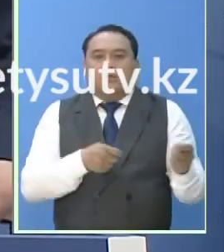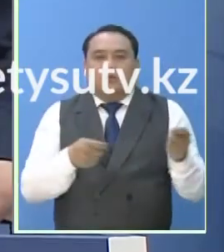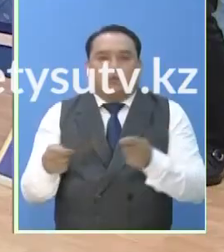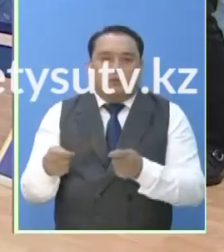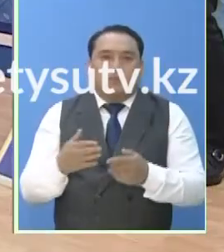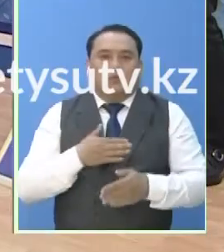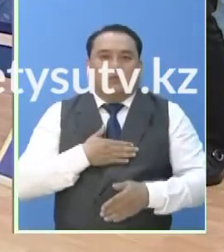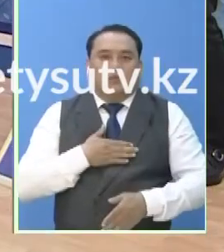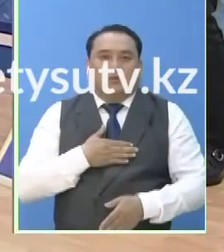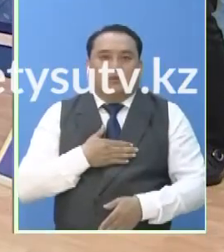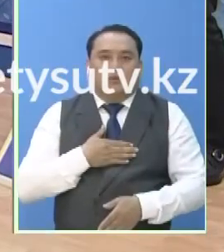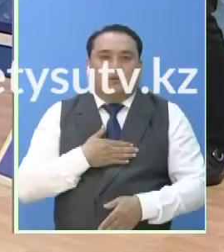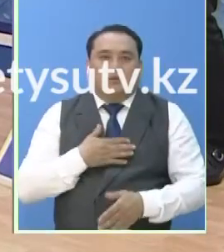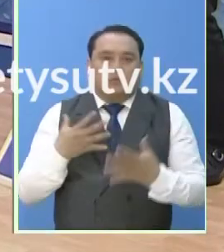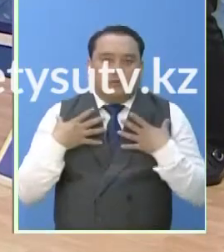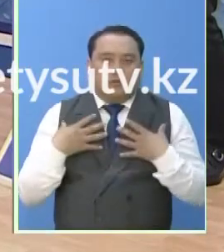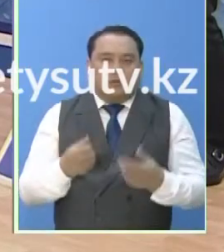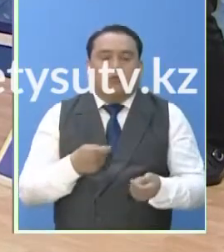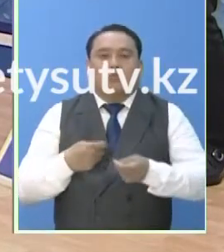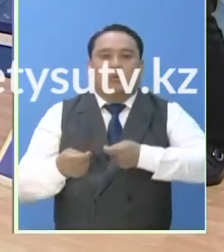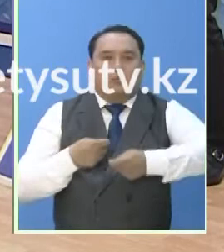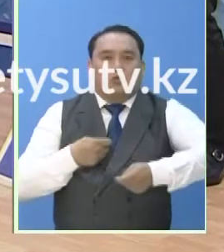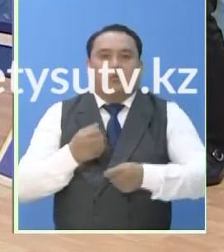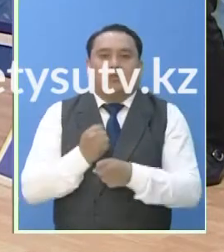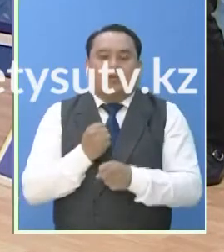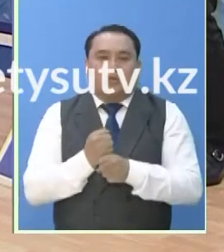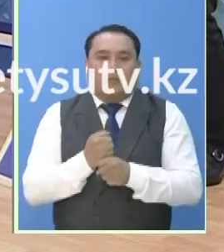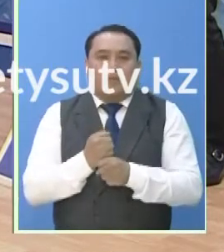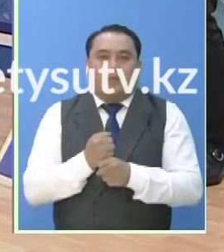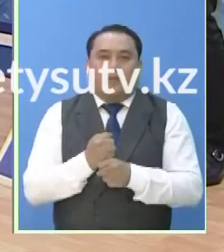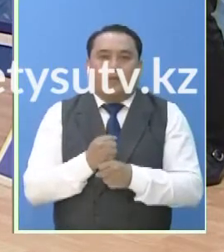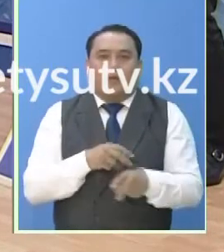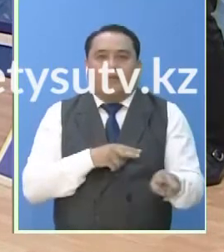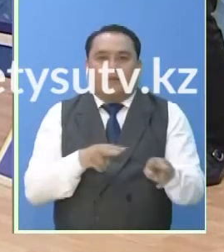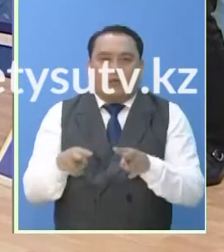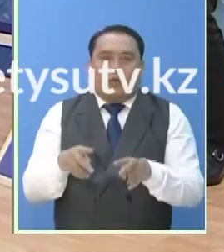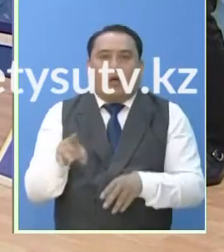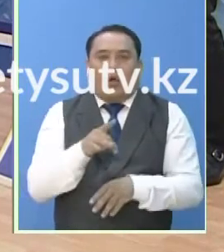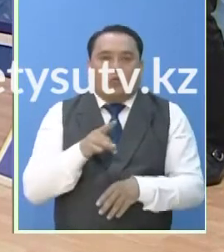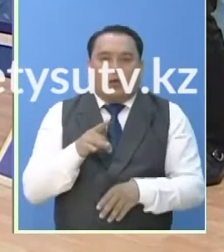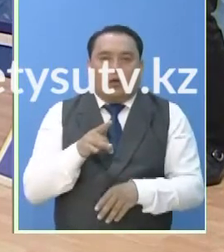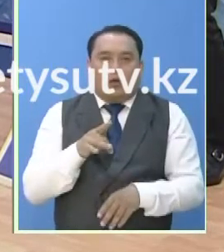разнарядкада, мысалы, біз денсаулық сақтау басқармасы жасайды, бірақ жүріс-тұрыстың барлығы ауданға